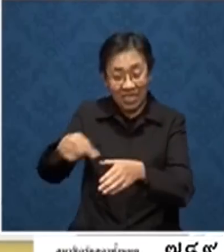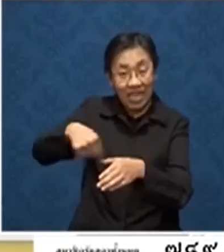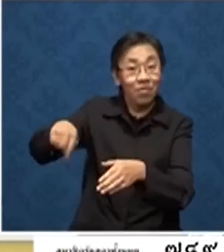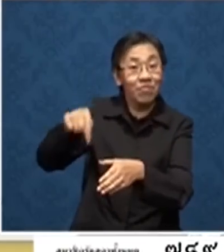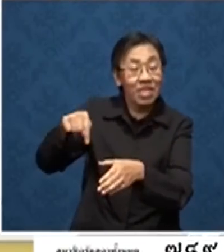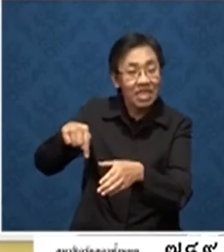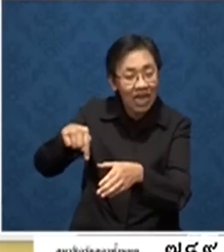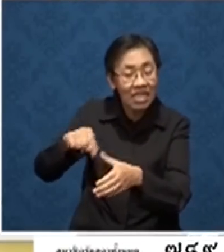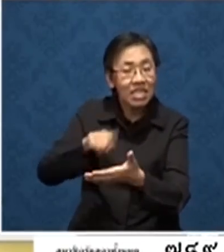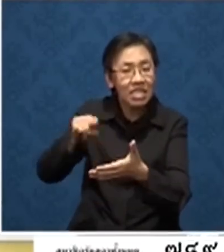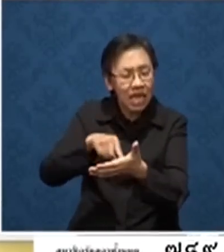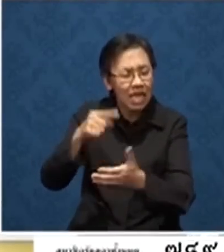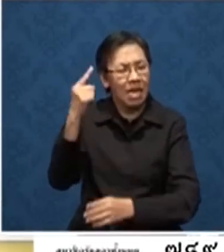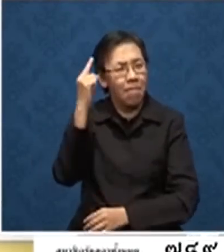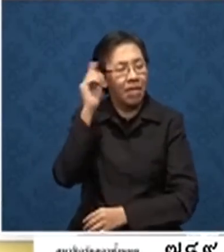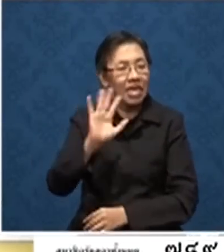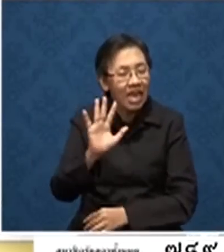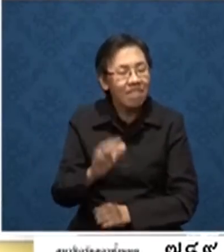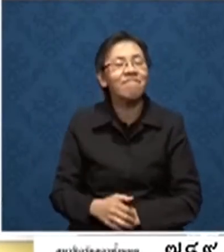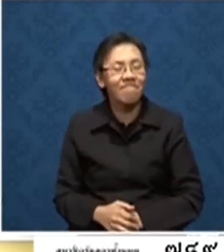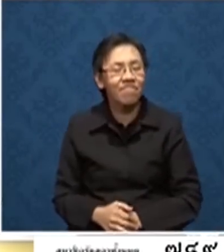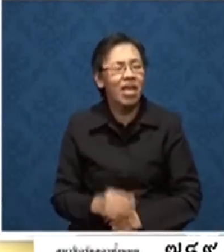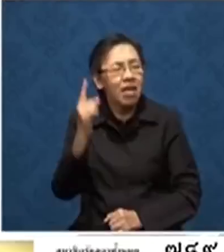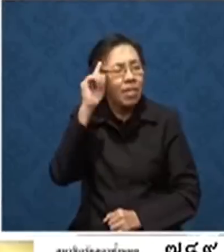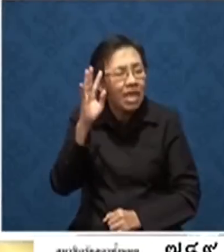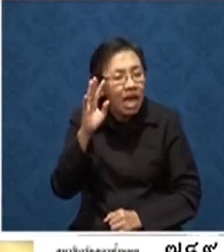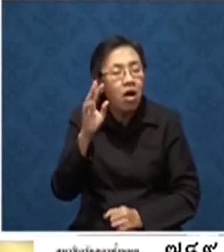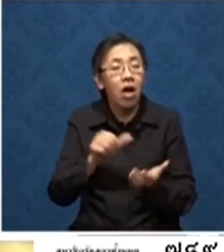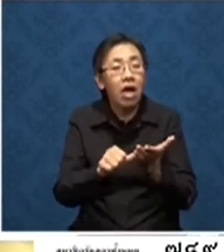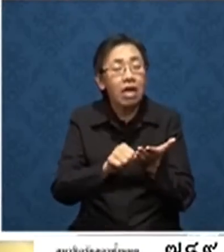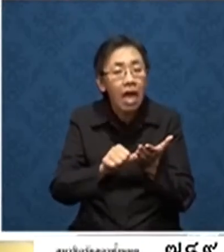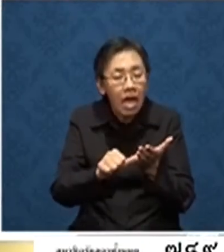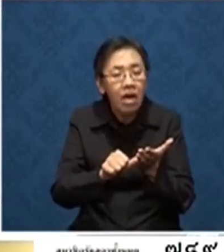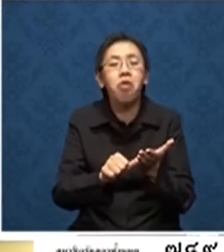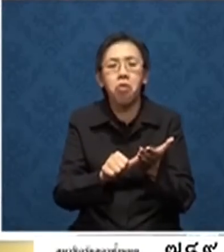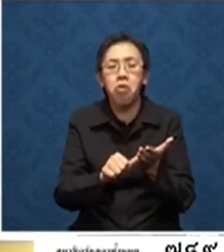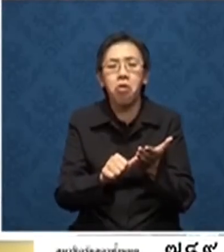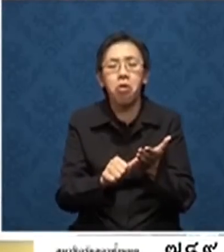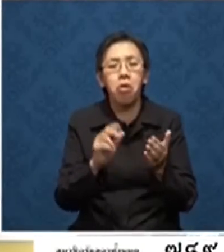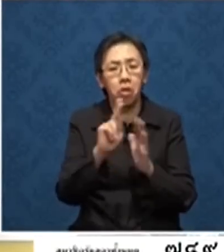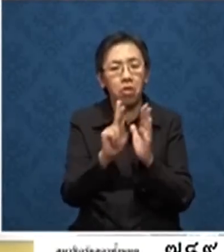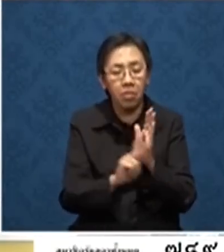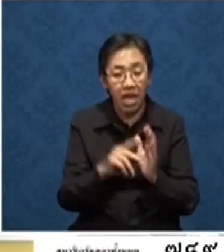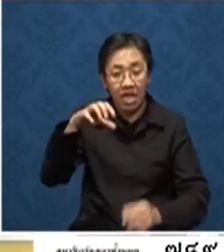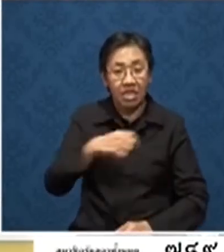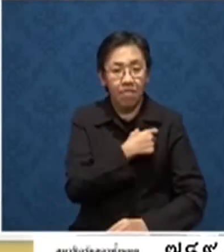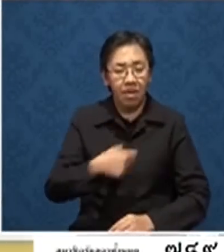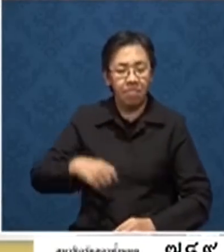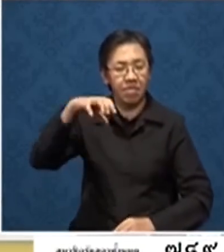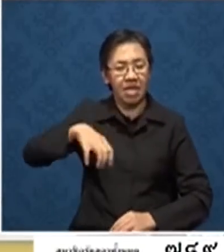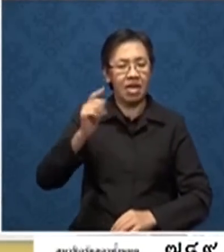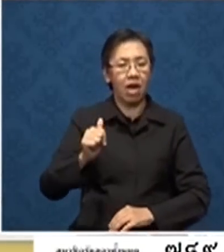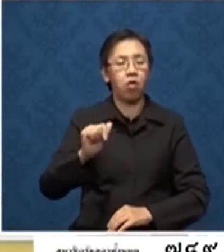ไม่คิดว่าท่านกำลังแก้กฎหมายให้สถาบันพระมหากษัตริย์ไม่เป็นสถาบันหรอกของชาติ